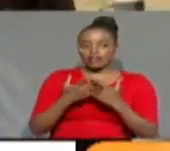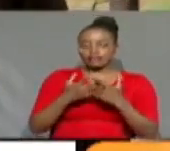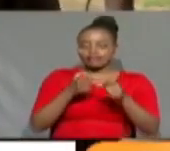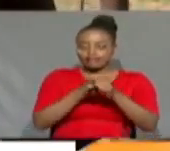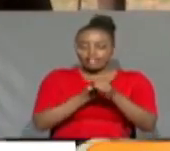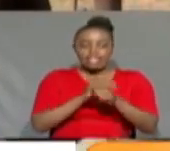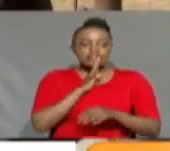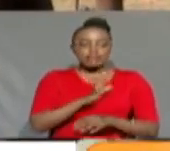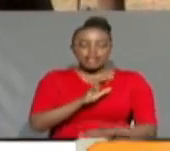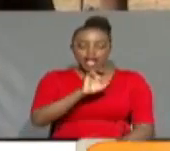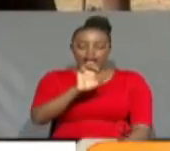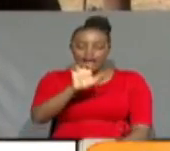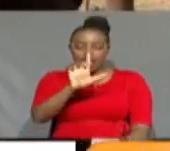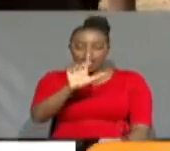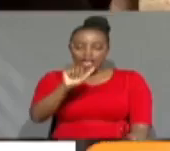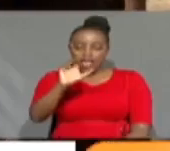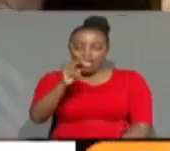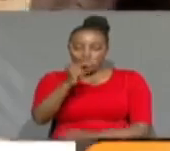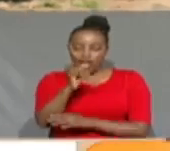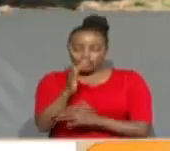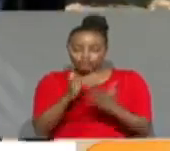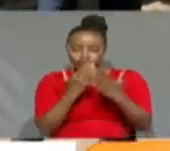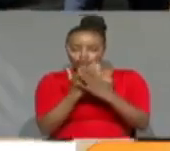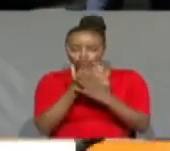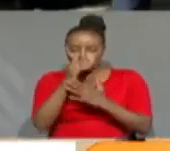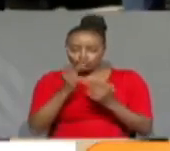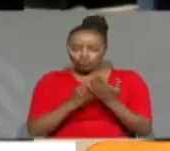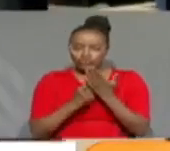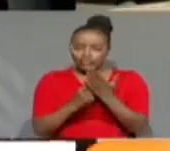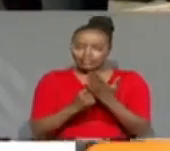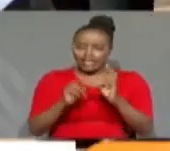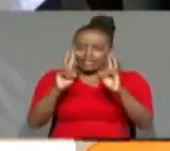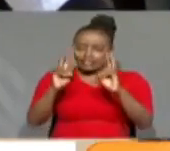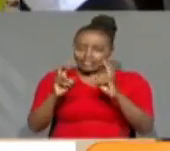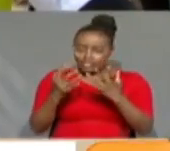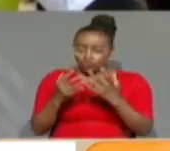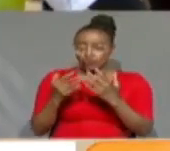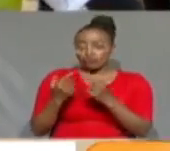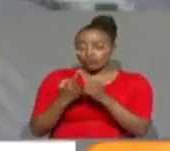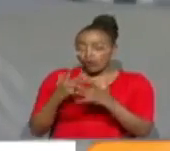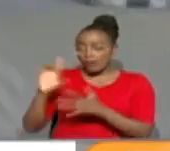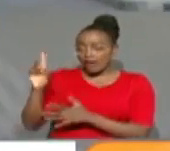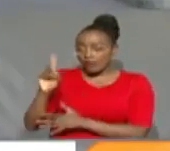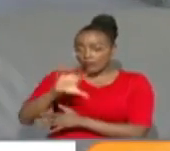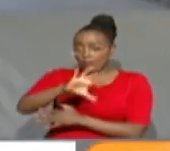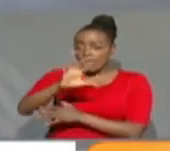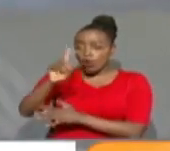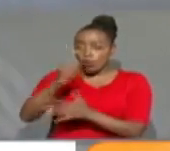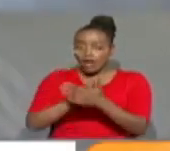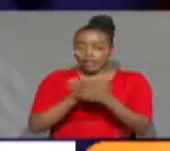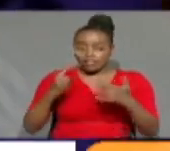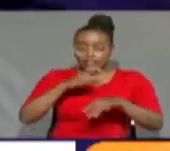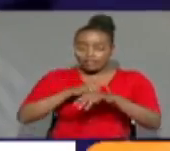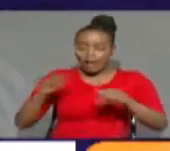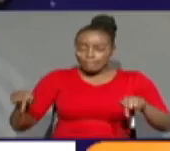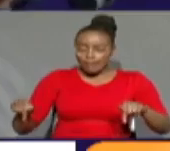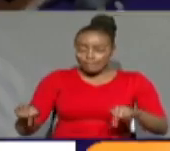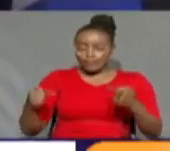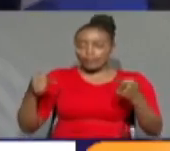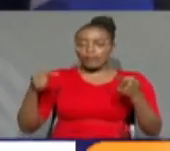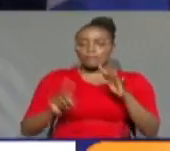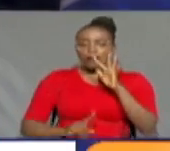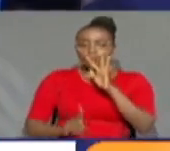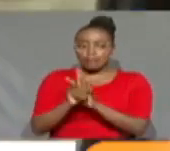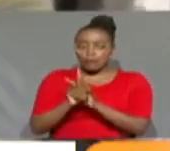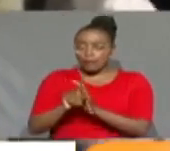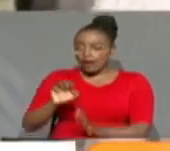mrengo wa spika Elachi wakiwasili kutathmini mwelekeo katika bunge la kaunti ya Nairobi wiki moja baada ya mtafaruku mkali